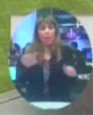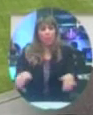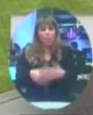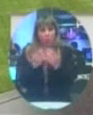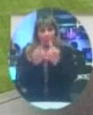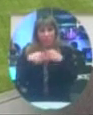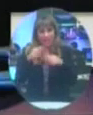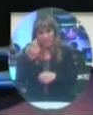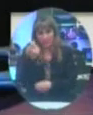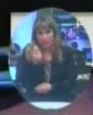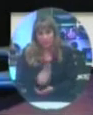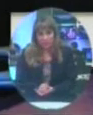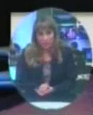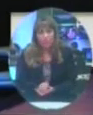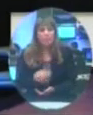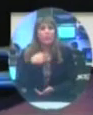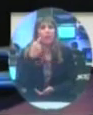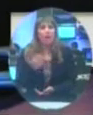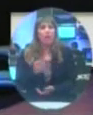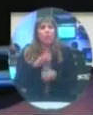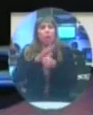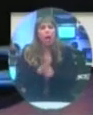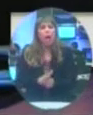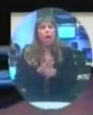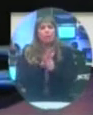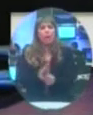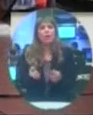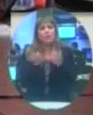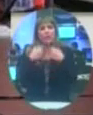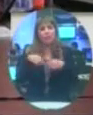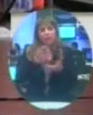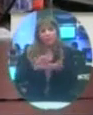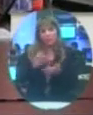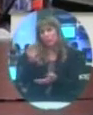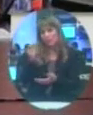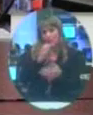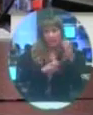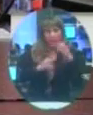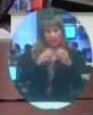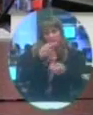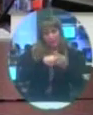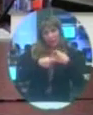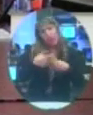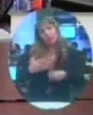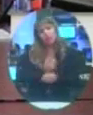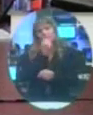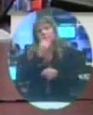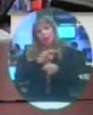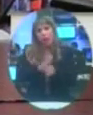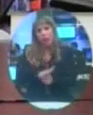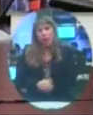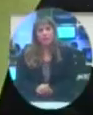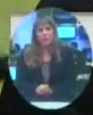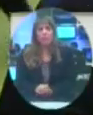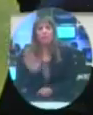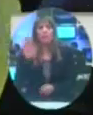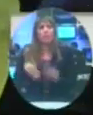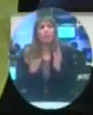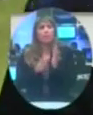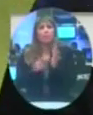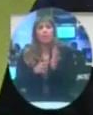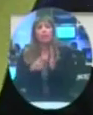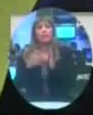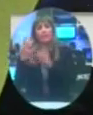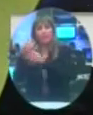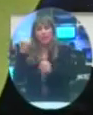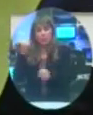בנושא, נטען כי הלחץ שהפעילה הוועדה על משרדי האוצר והכלכלה עשה את שלו, כמו גם הקריאה להסתדרות, להעמיד